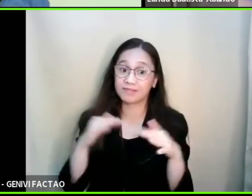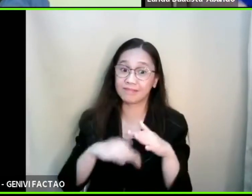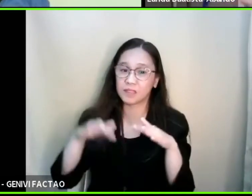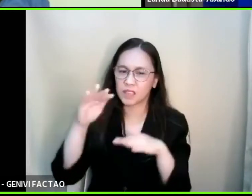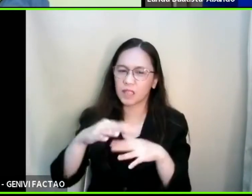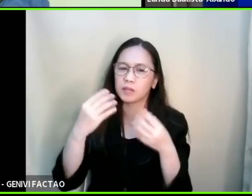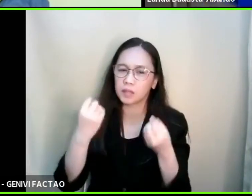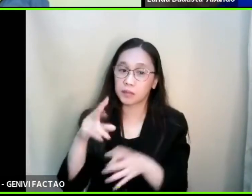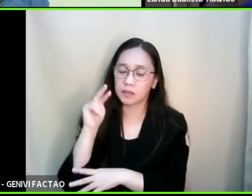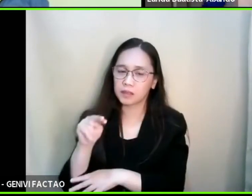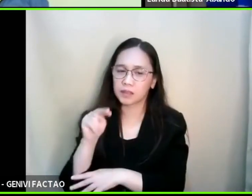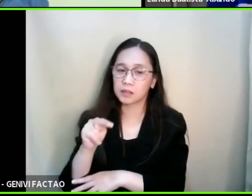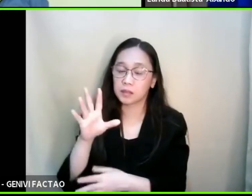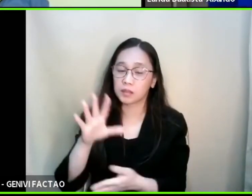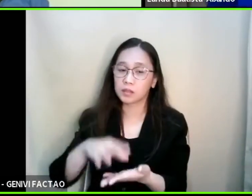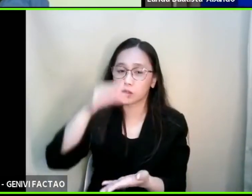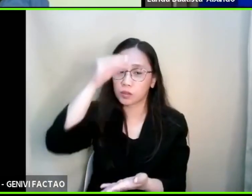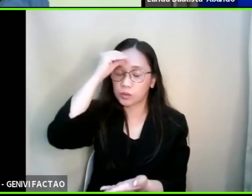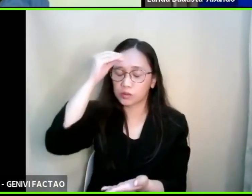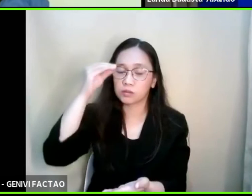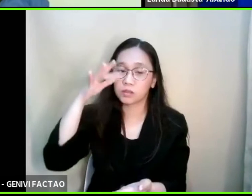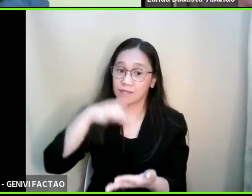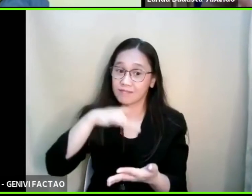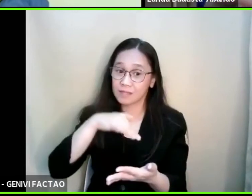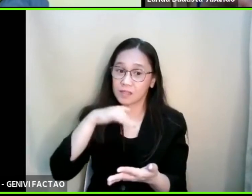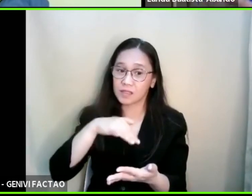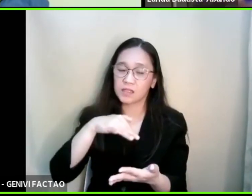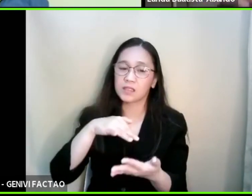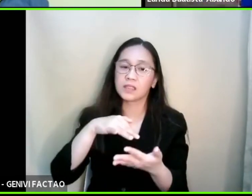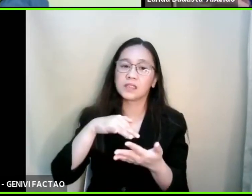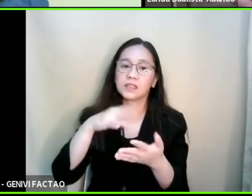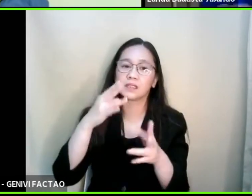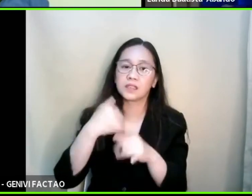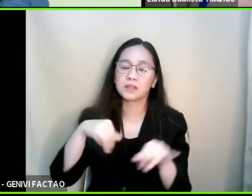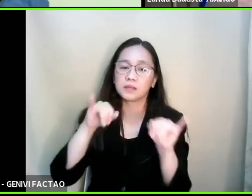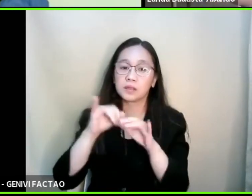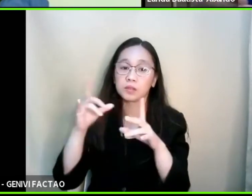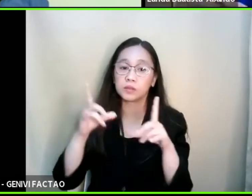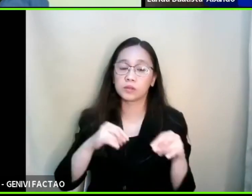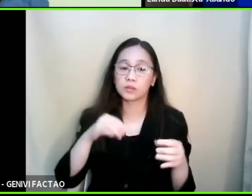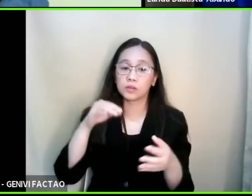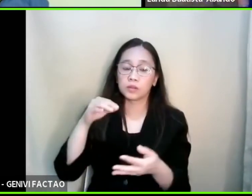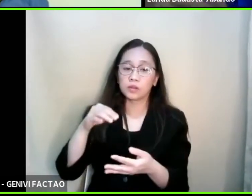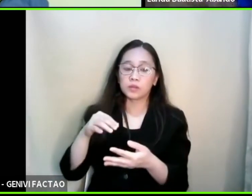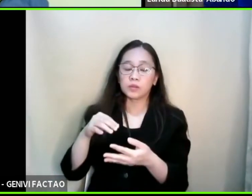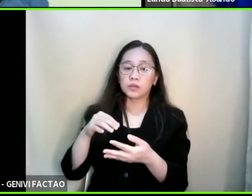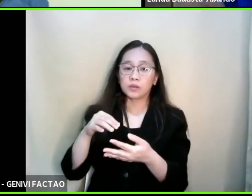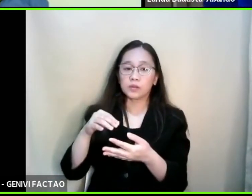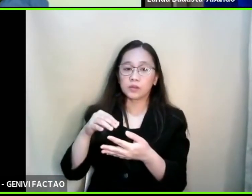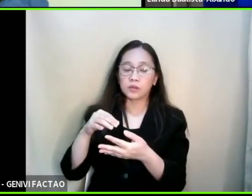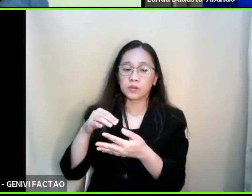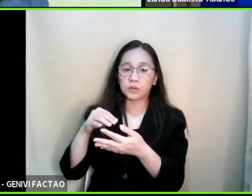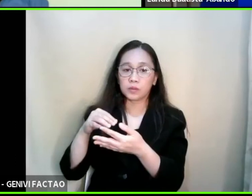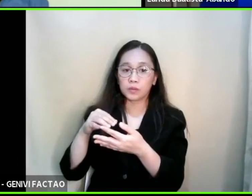mga kailangan matutunan, mapag-aralan. The important thing to do for our learners with disabilities is to simplify it